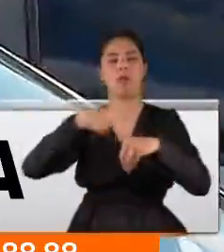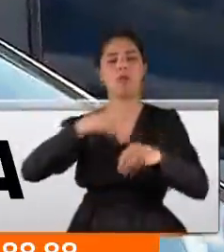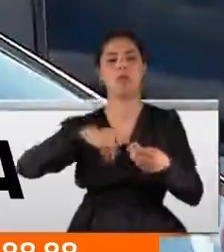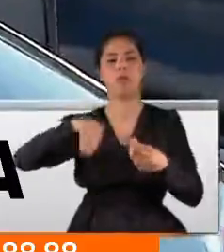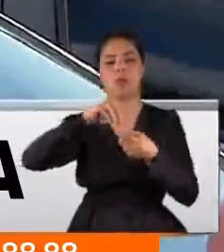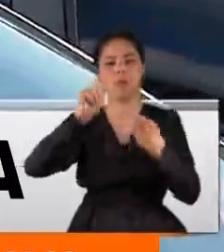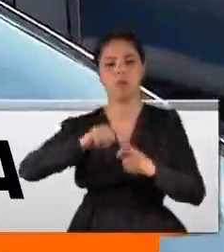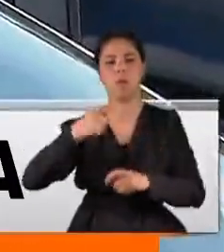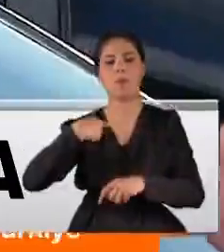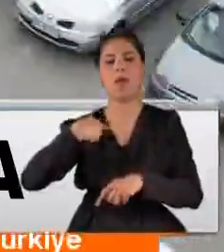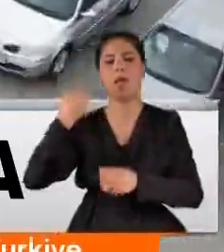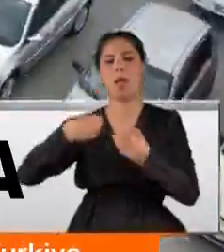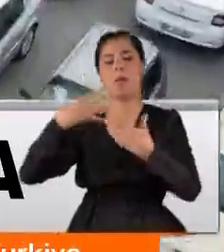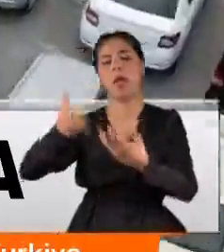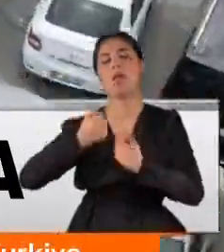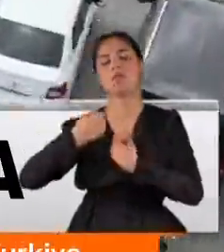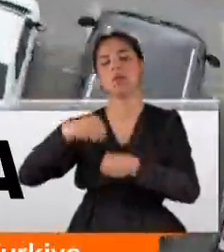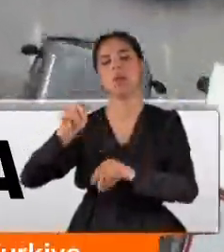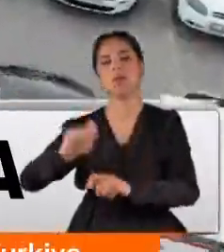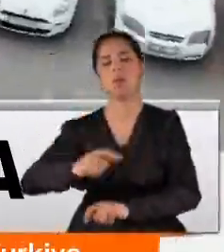Siz galericisiniz. Evet, galericiyiz.